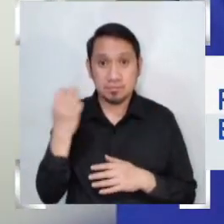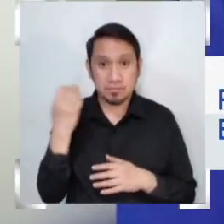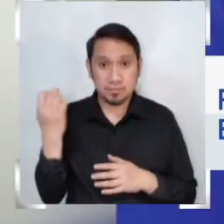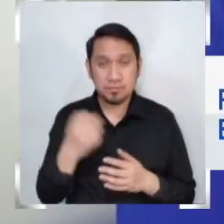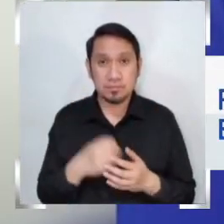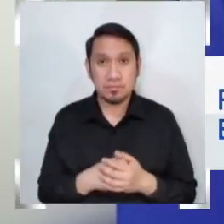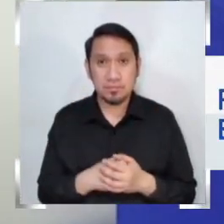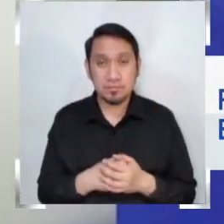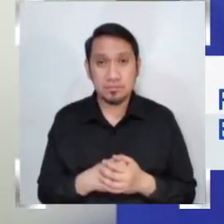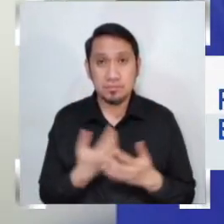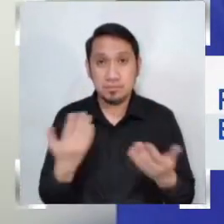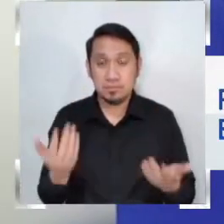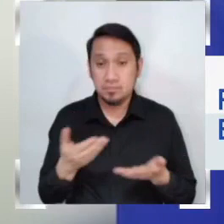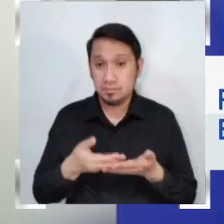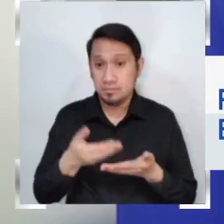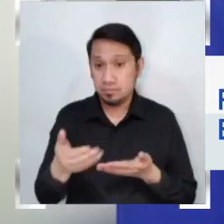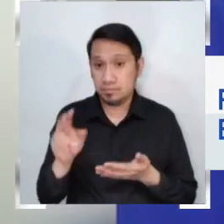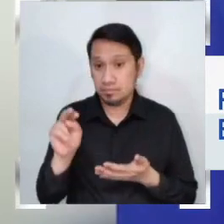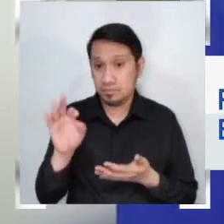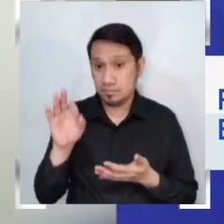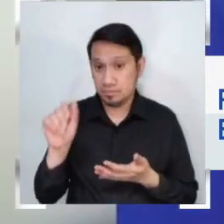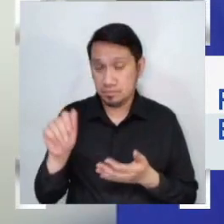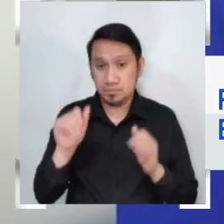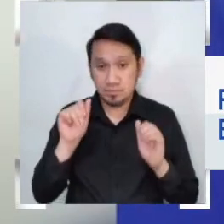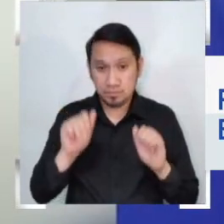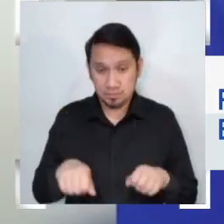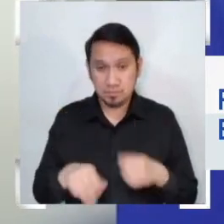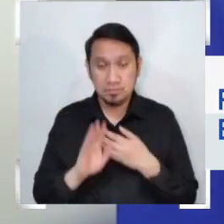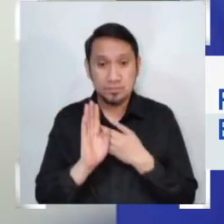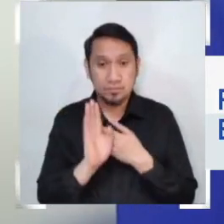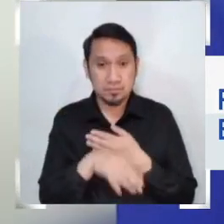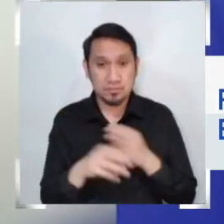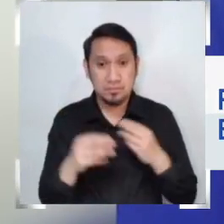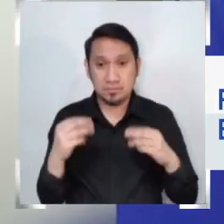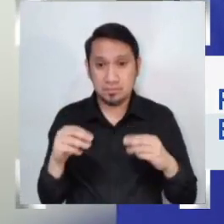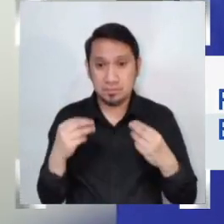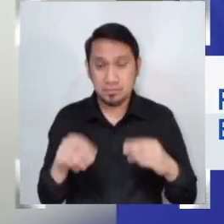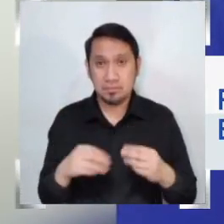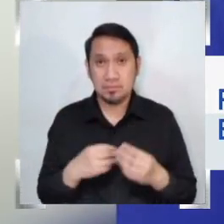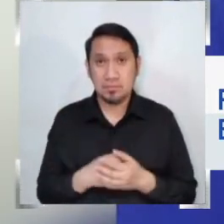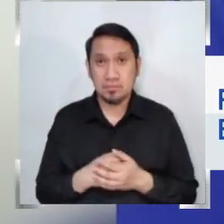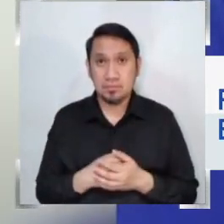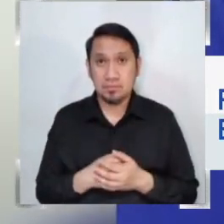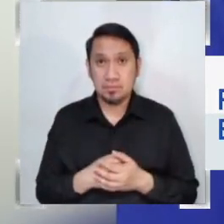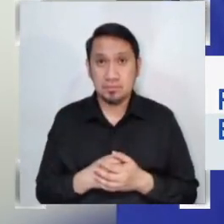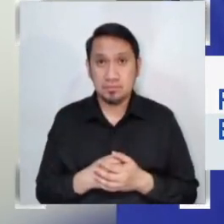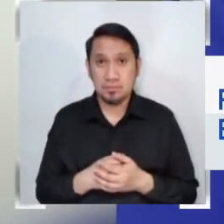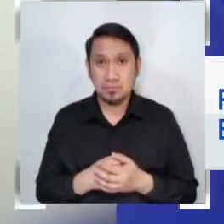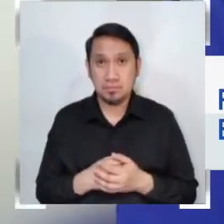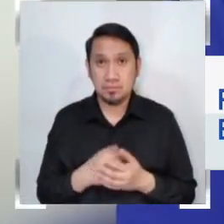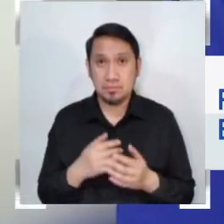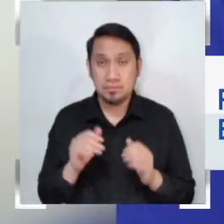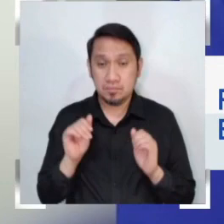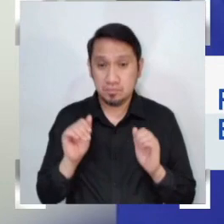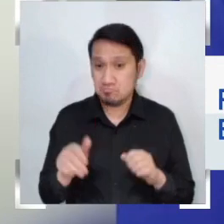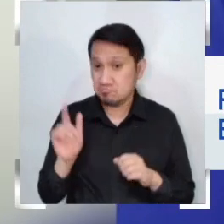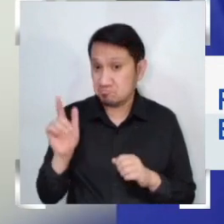mga nabibili ng NFA, pwede na niya ulit ibalik sa palengke sa presyong kung 20 pesos per kilo na